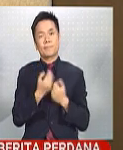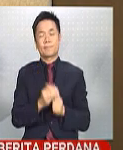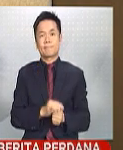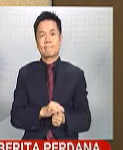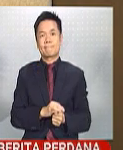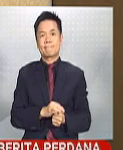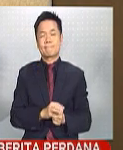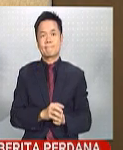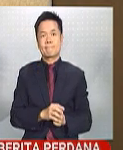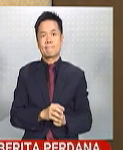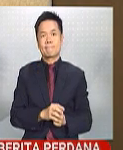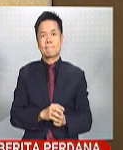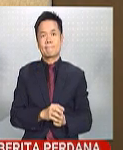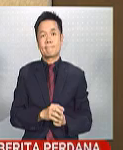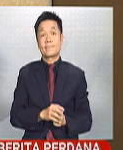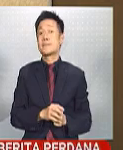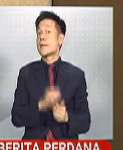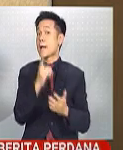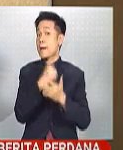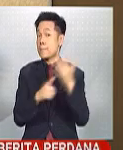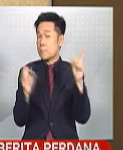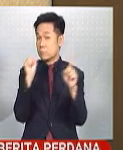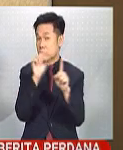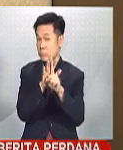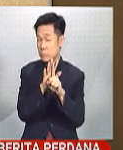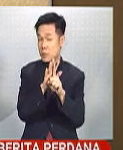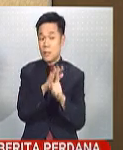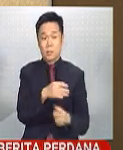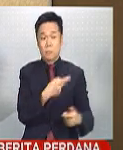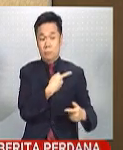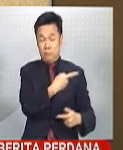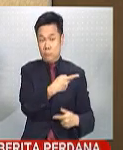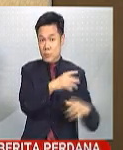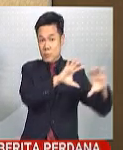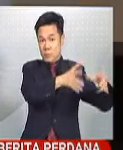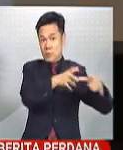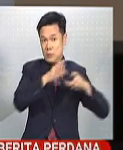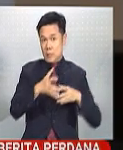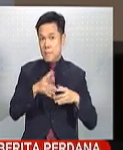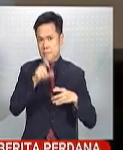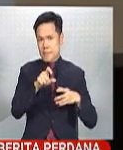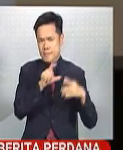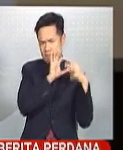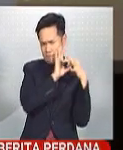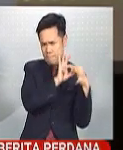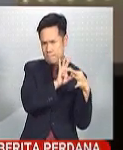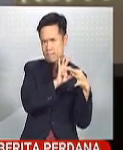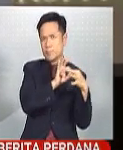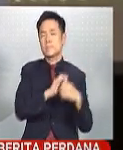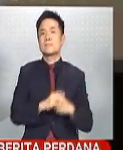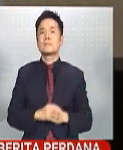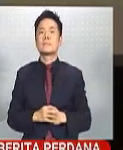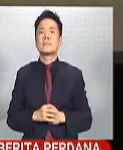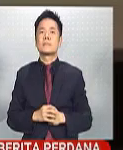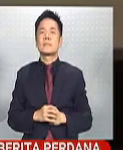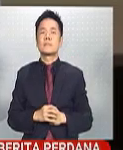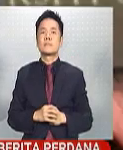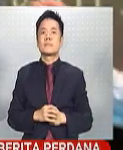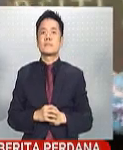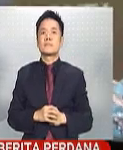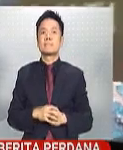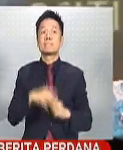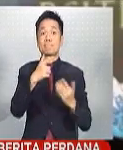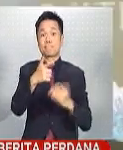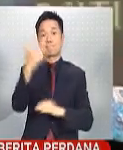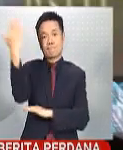impak ataupun cabaran yang harus kita perhatikan adalah komunikasi antara dua jabatan ini. Beliau berkata